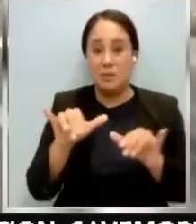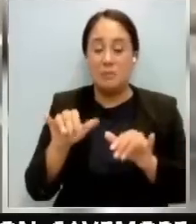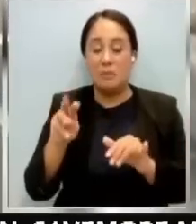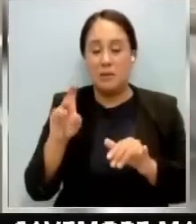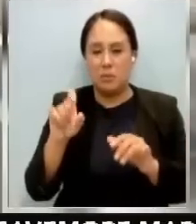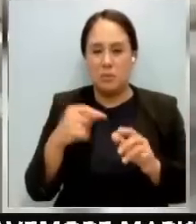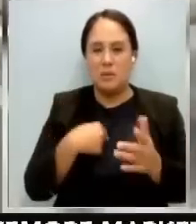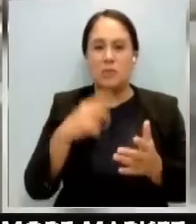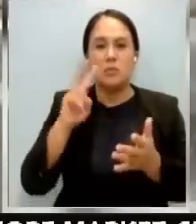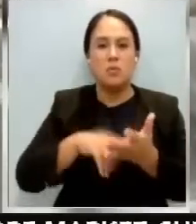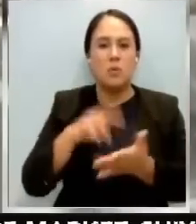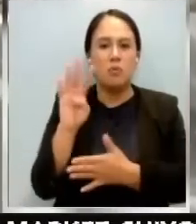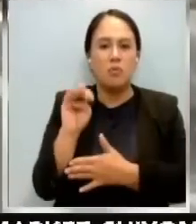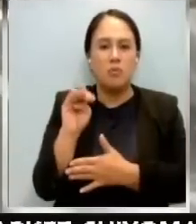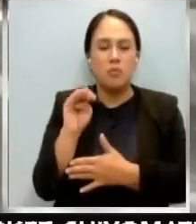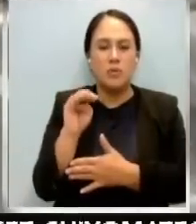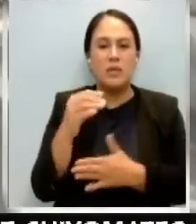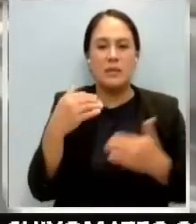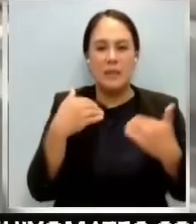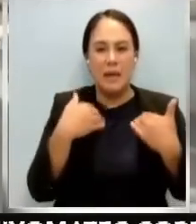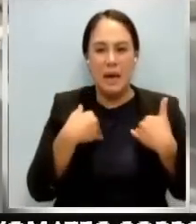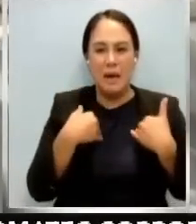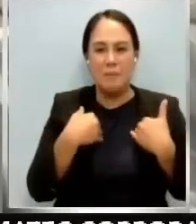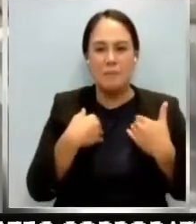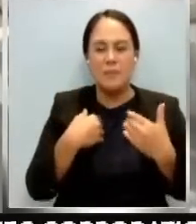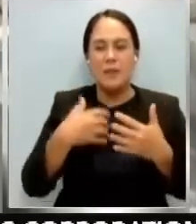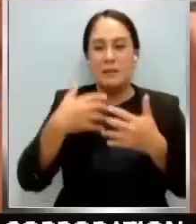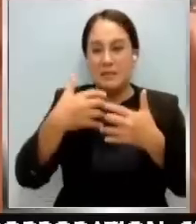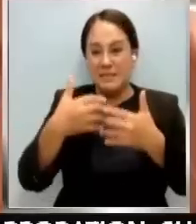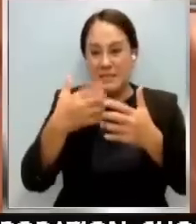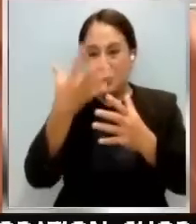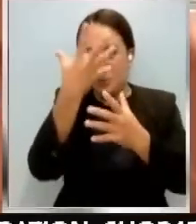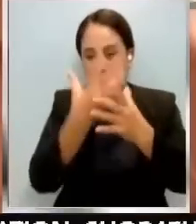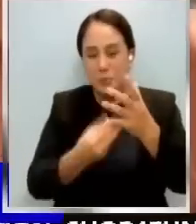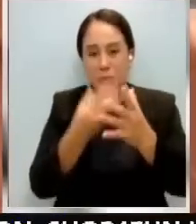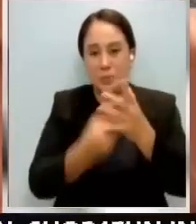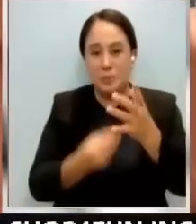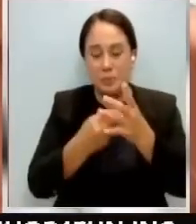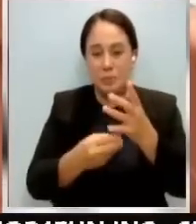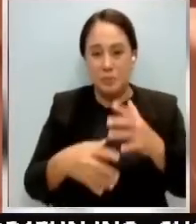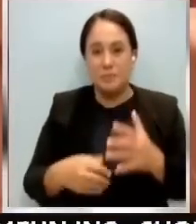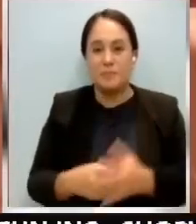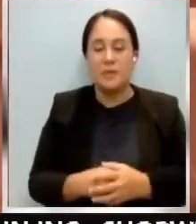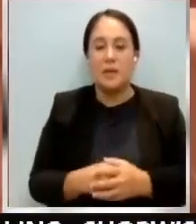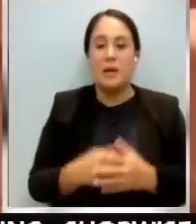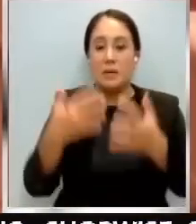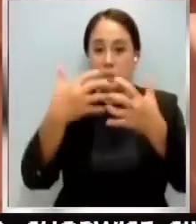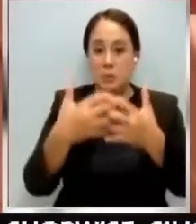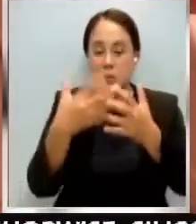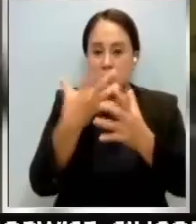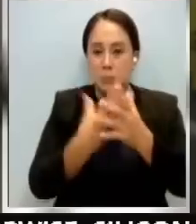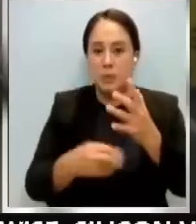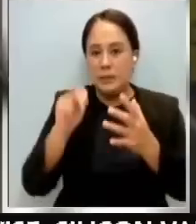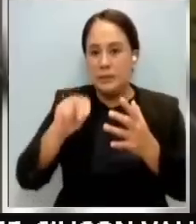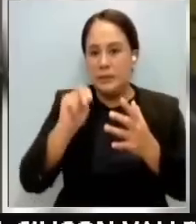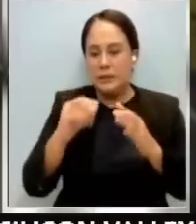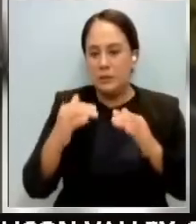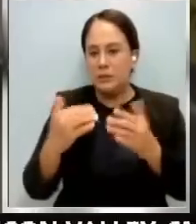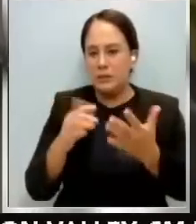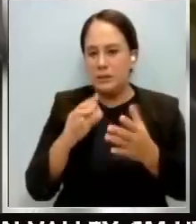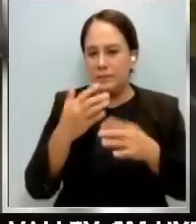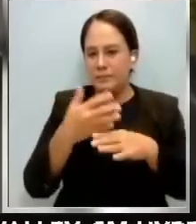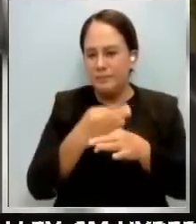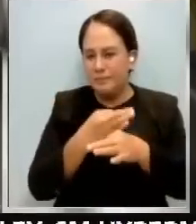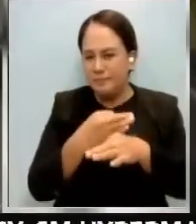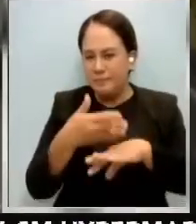2014 lang ito nalagyan ng pump para humigop ng tubig baha. Pump na kailangan na ring i-upgrade.